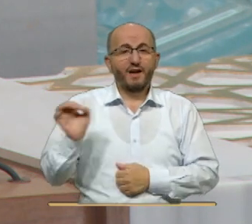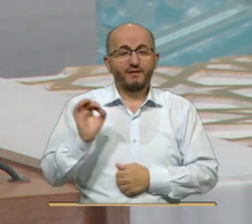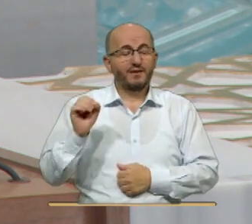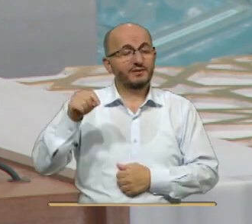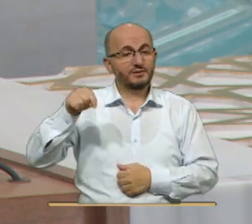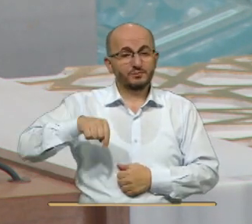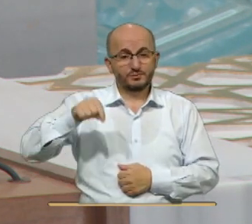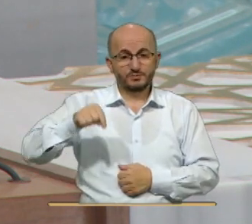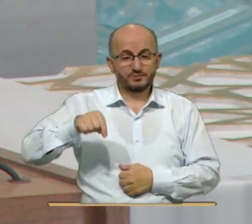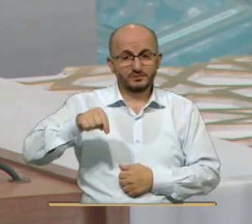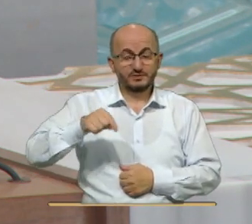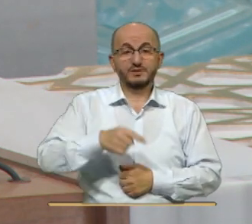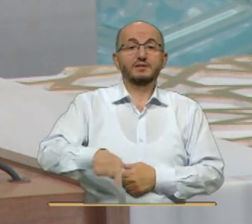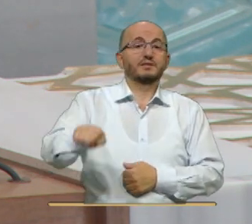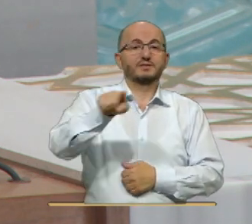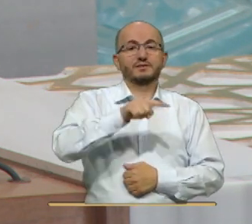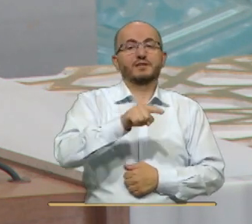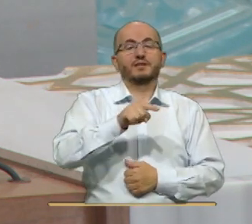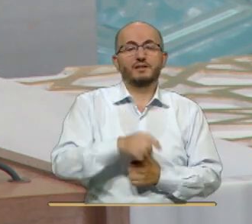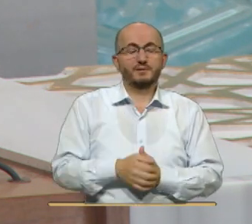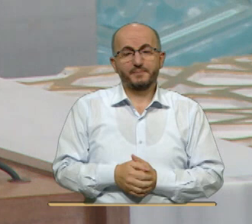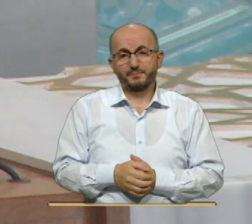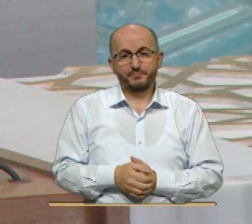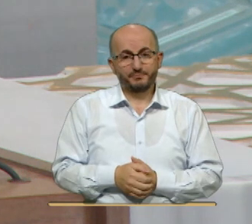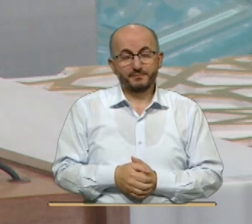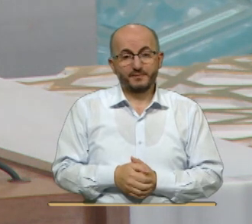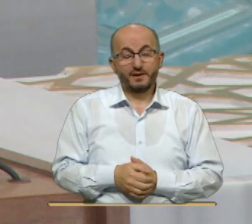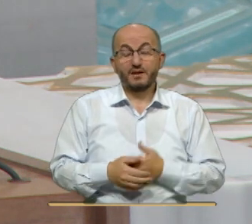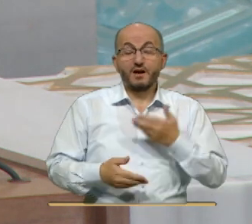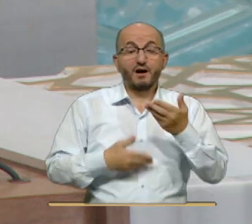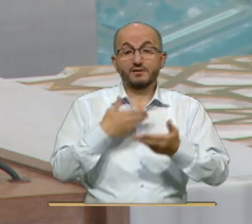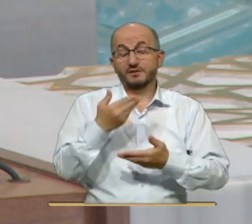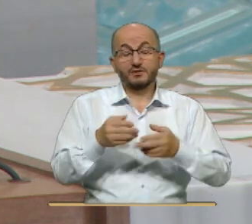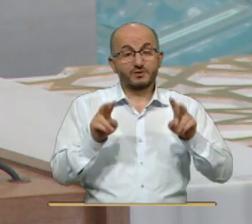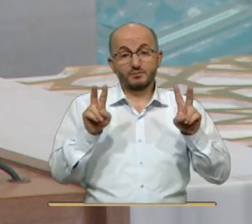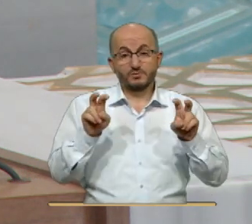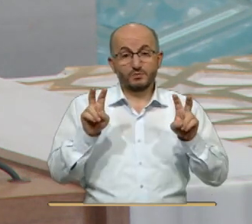bugün sizlere arz edeceğim konu,